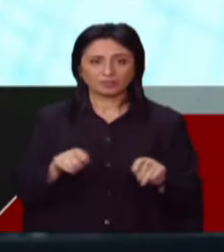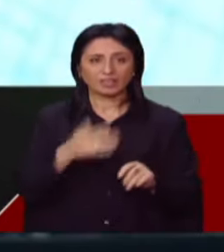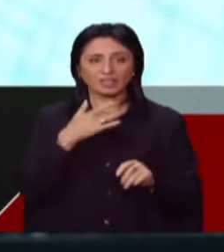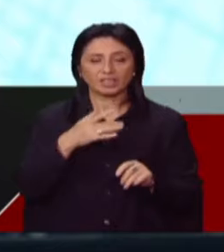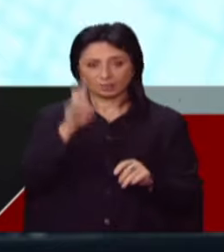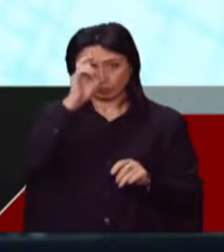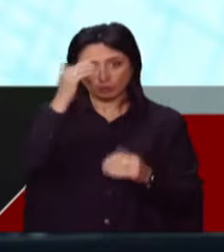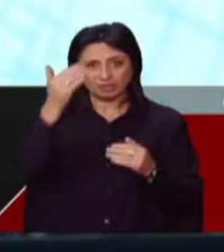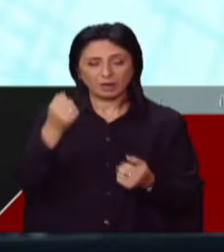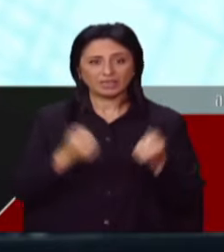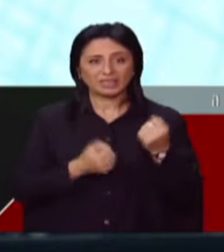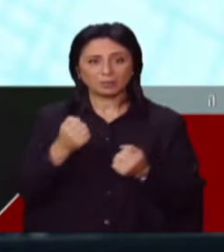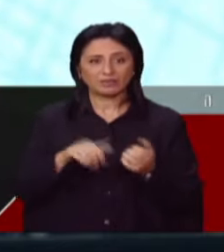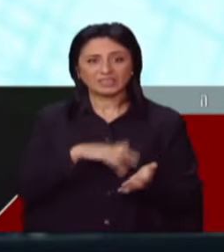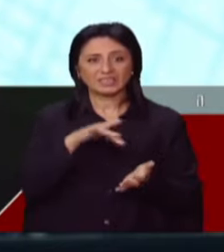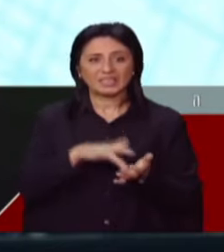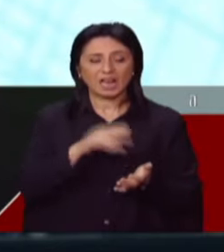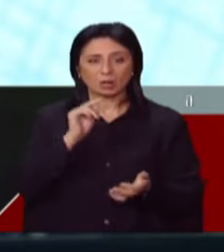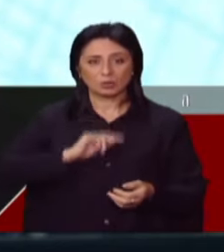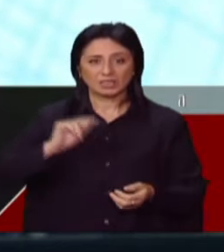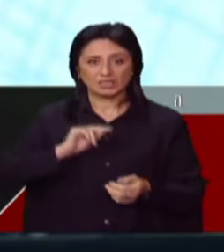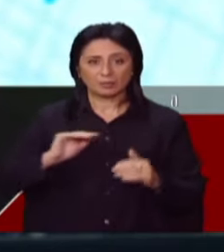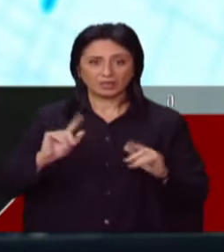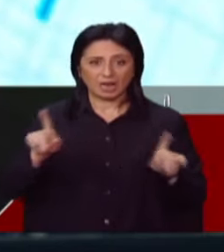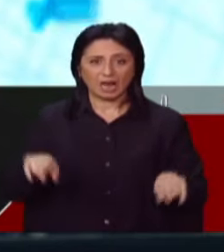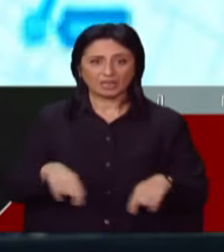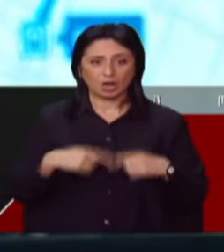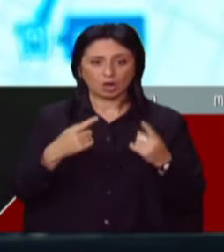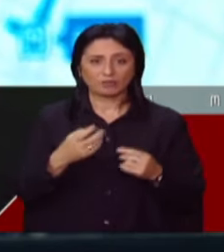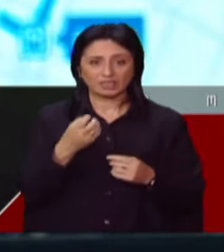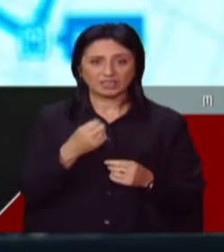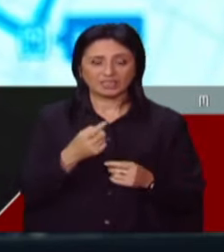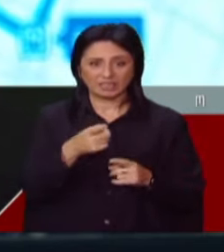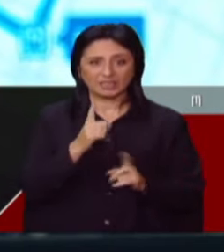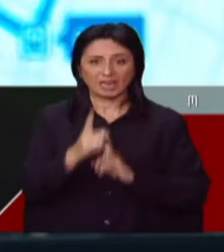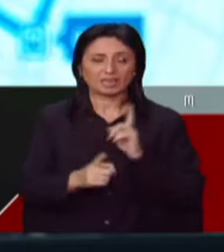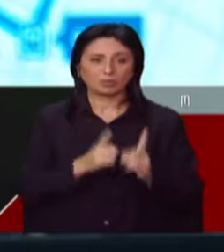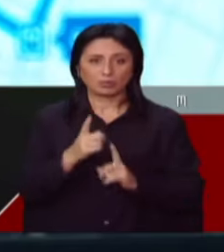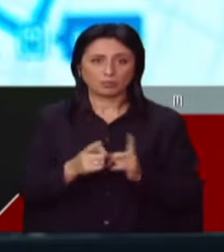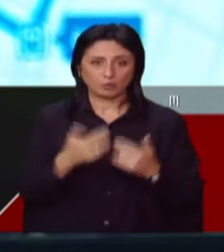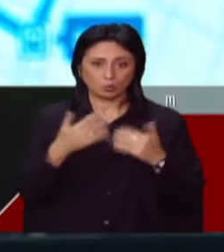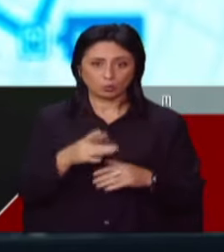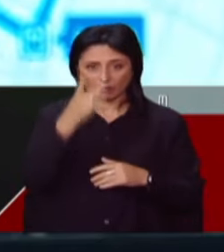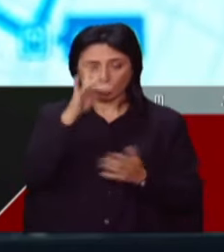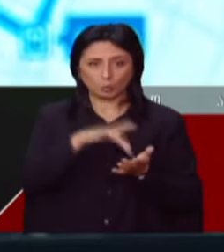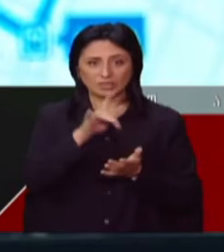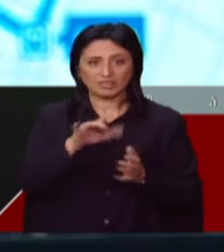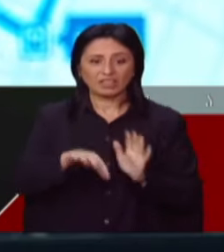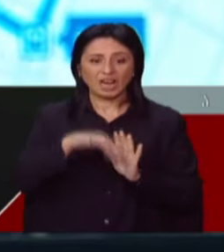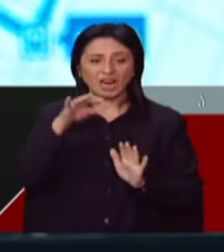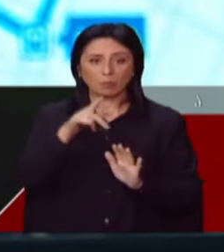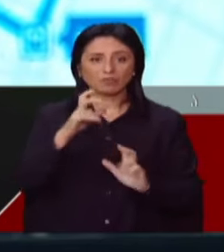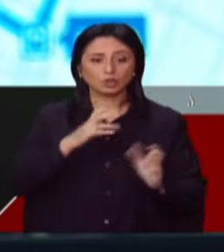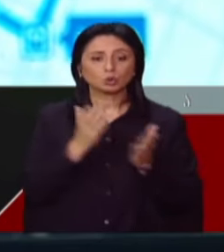მუნიციპალური ტრანსპორტის საქალაქო სამსახურმა განახორციელა კიდევ მორიგი რეფორმა და რუსთაველებისთვის, გამორჩეულად